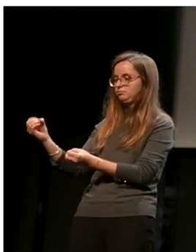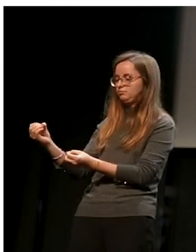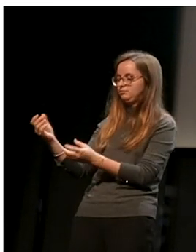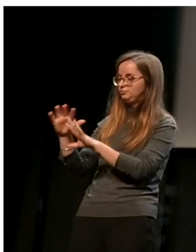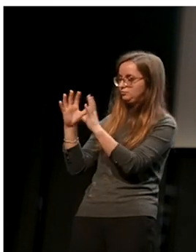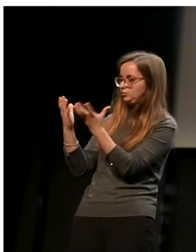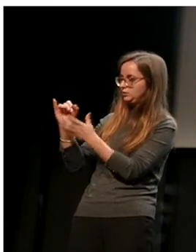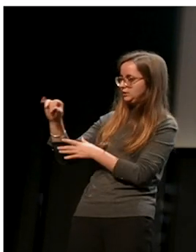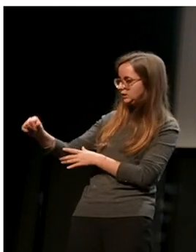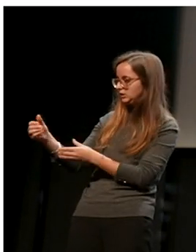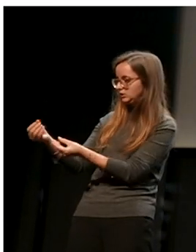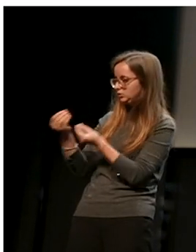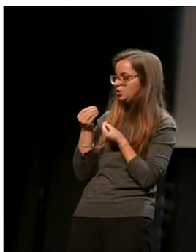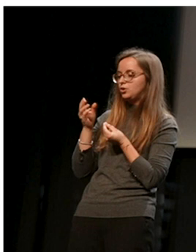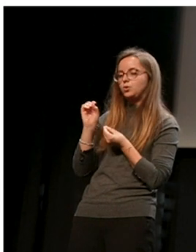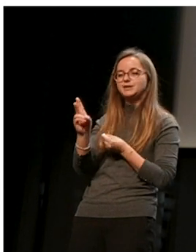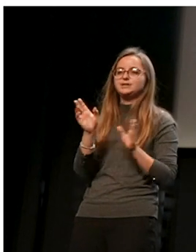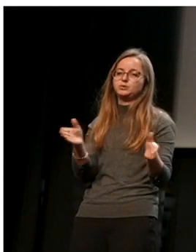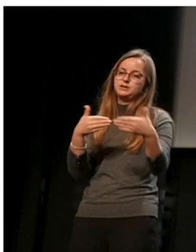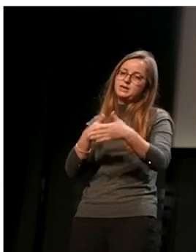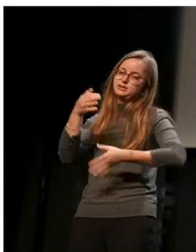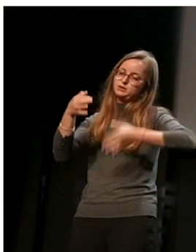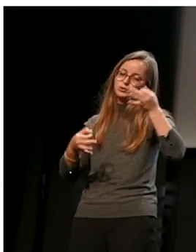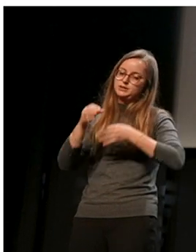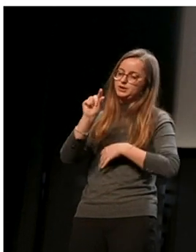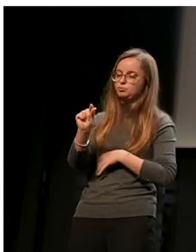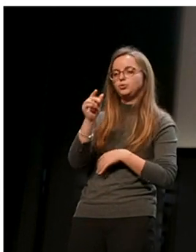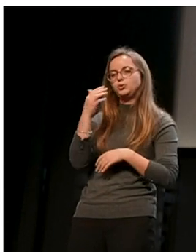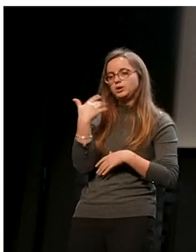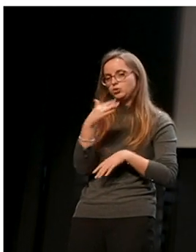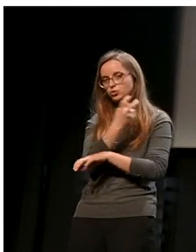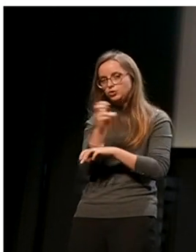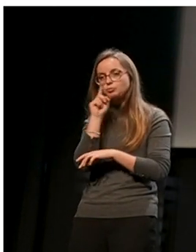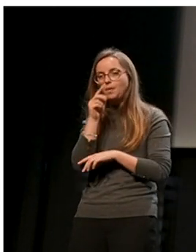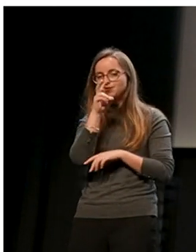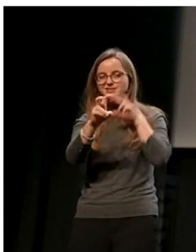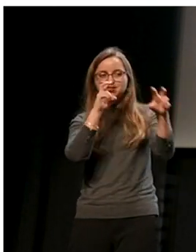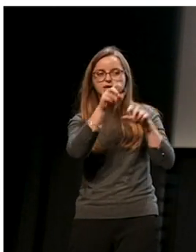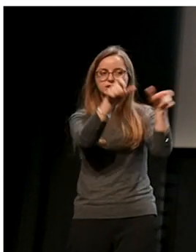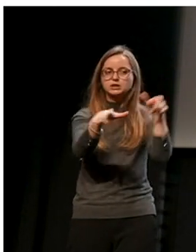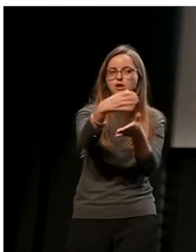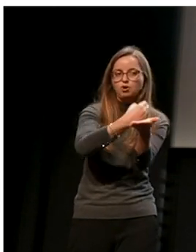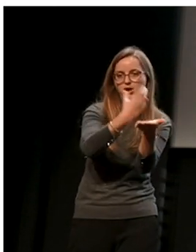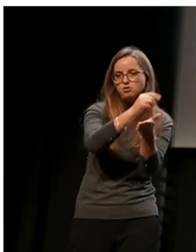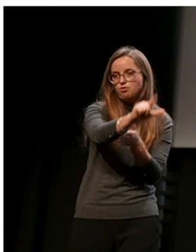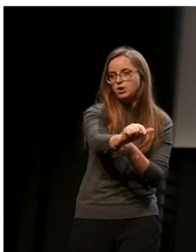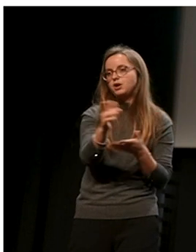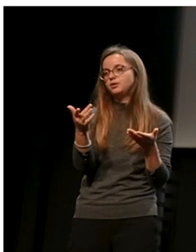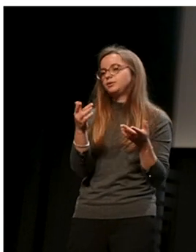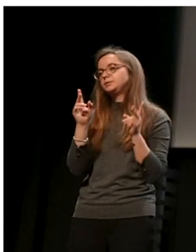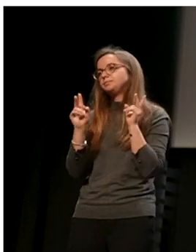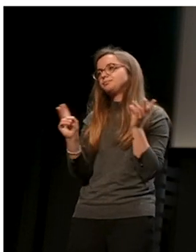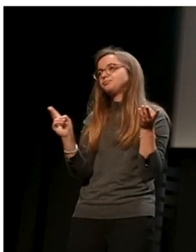en dehors du cadre éthique, qui est de piller des informations et de données, et aussi par rapport à cette violence, en fait, puisque qu'on dit, finalement, c'est un